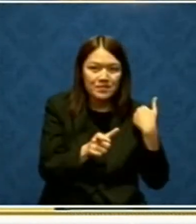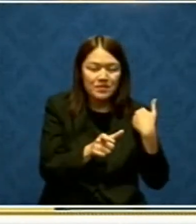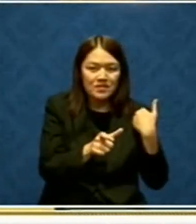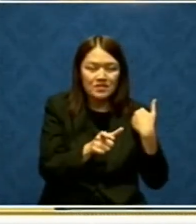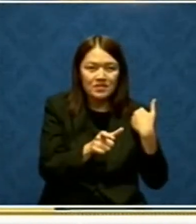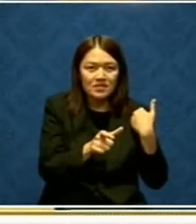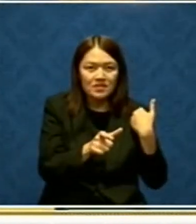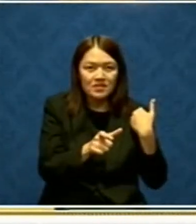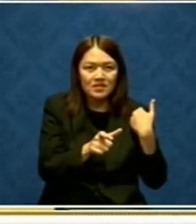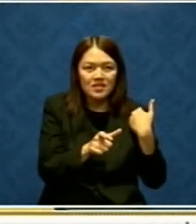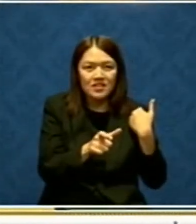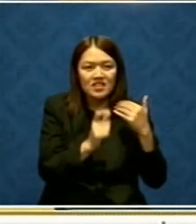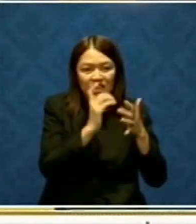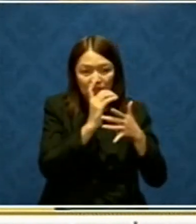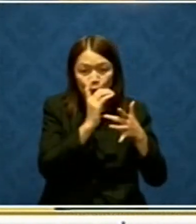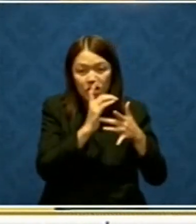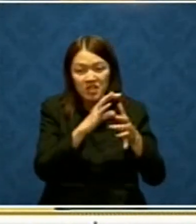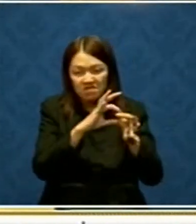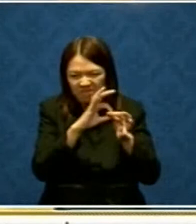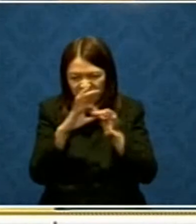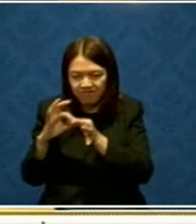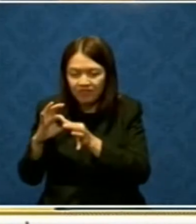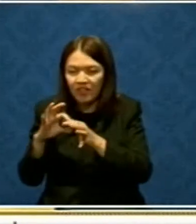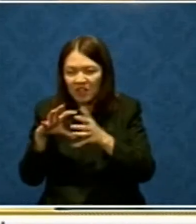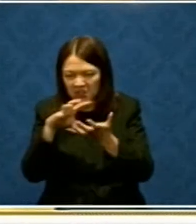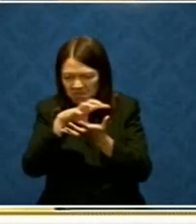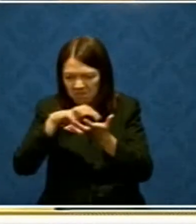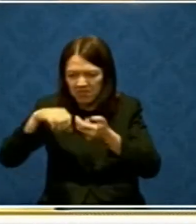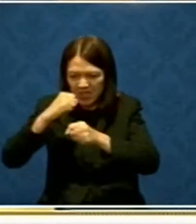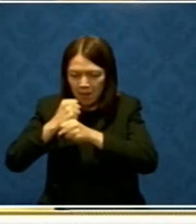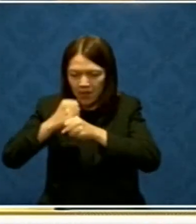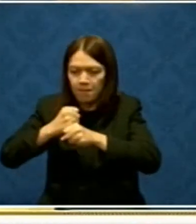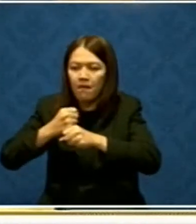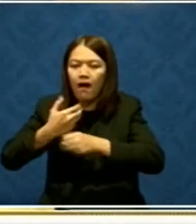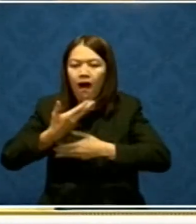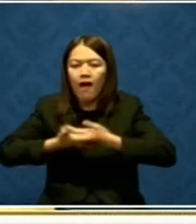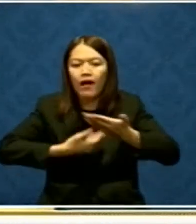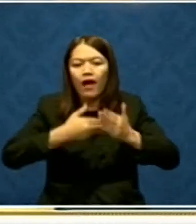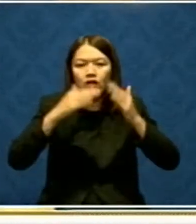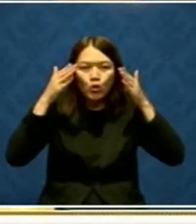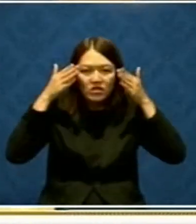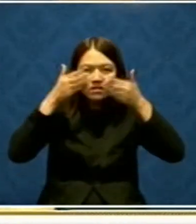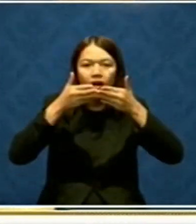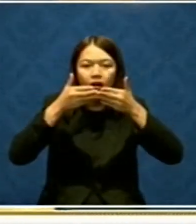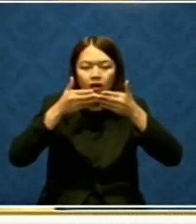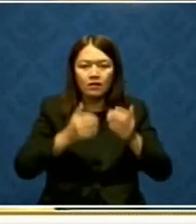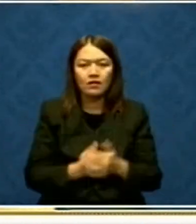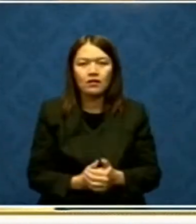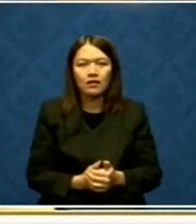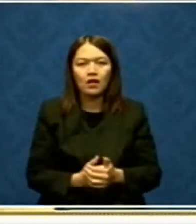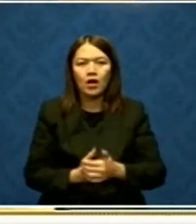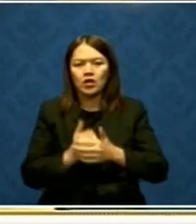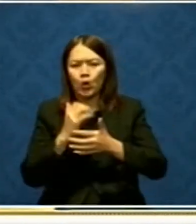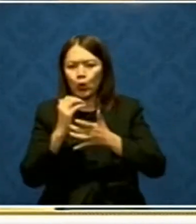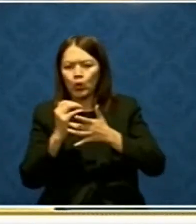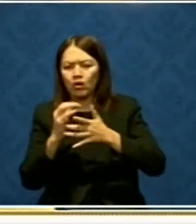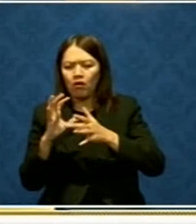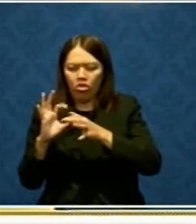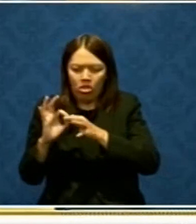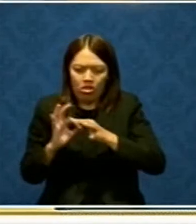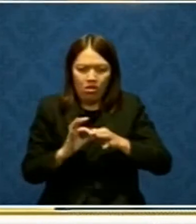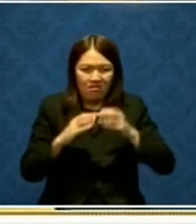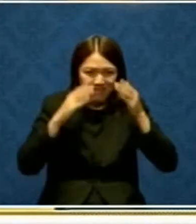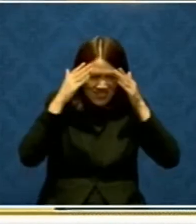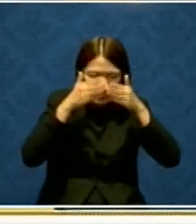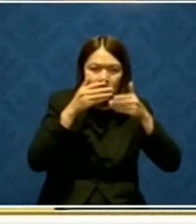สแล้วก็ถ่ายทอดเทคโนโลยีมาจากฝรั่งเศสเสร็จแล้วเขาก็มาสร้างเรือดำน้ำเองขายอินโดนีเซียและตอนนี้เขาก็ถ่ายทอดเทคโนโลยีให้อินโดนีเซียอินโดนีเซียกำลังจ